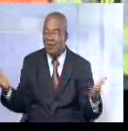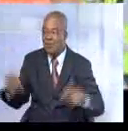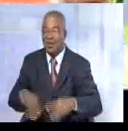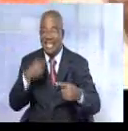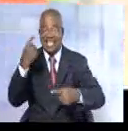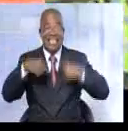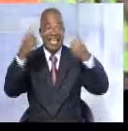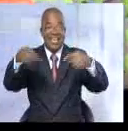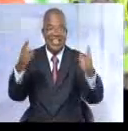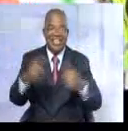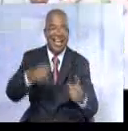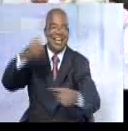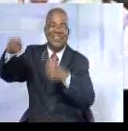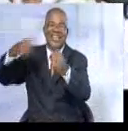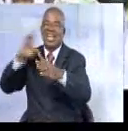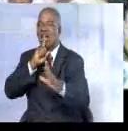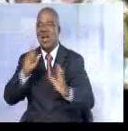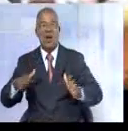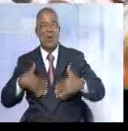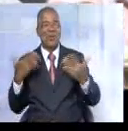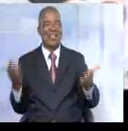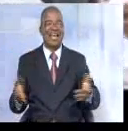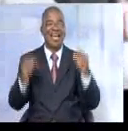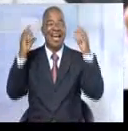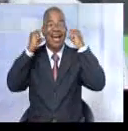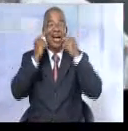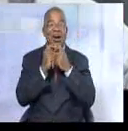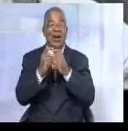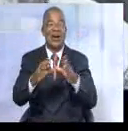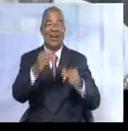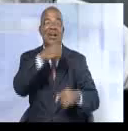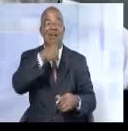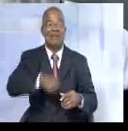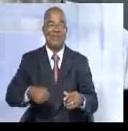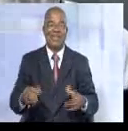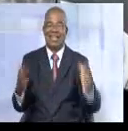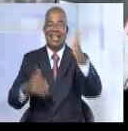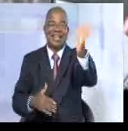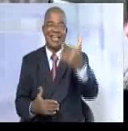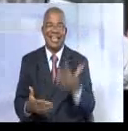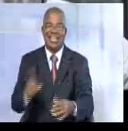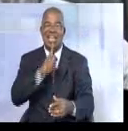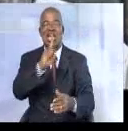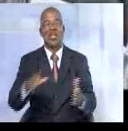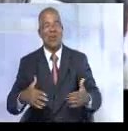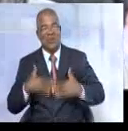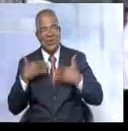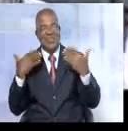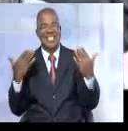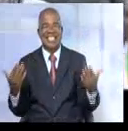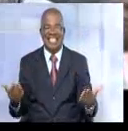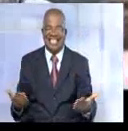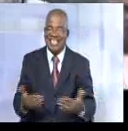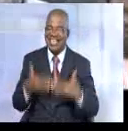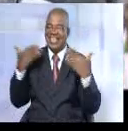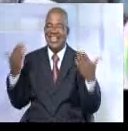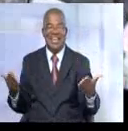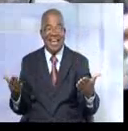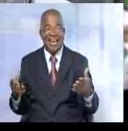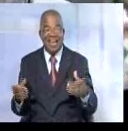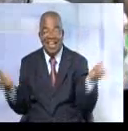suis émue. Je suis très content d'y aller cette année. Parce que la façon dont